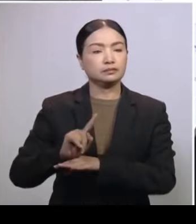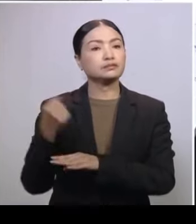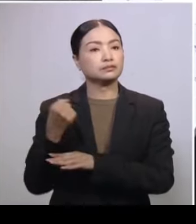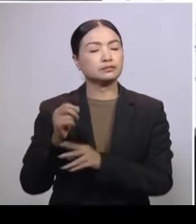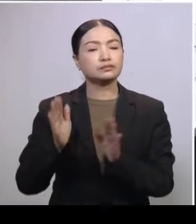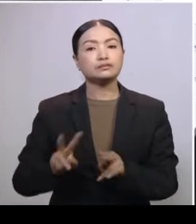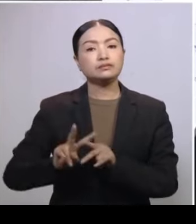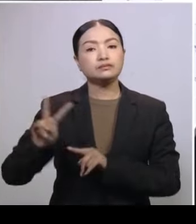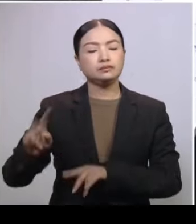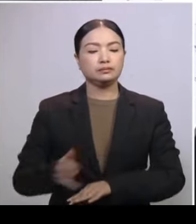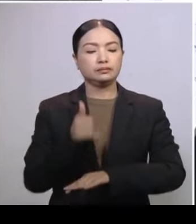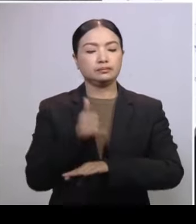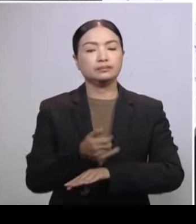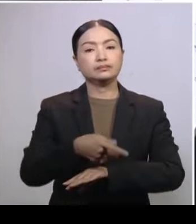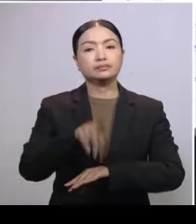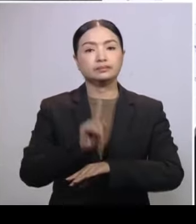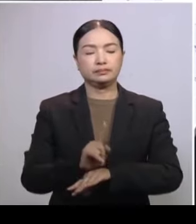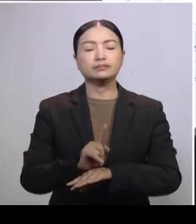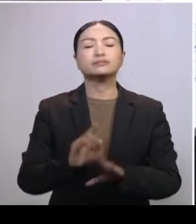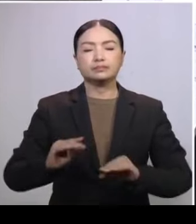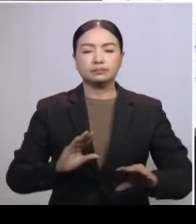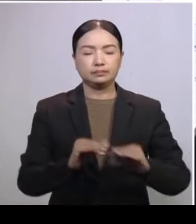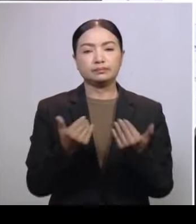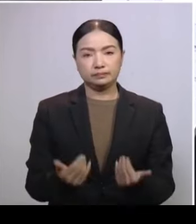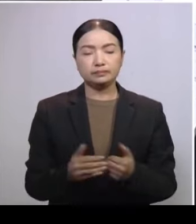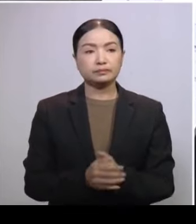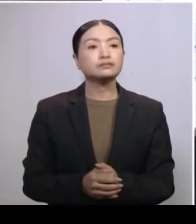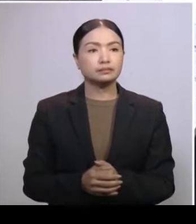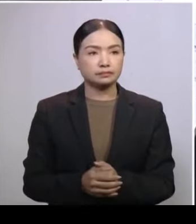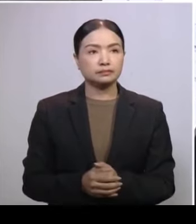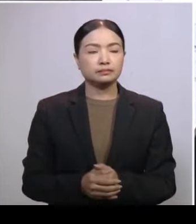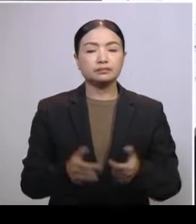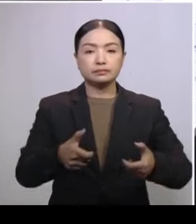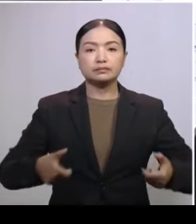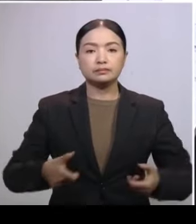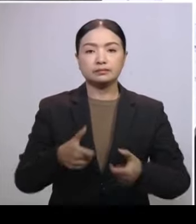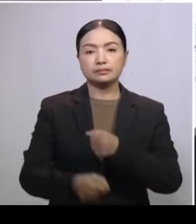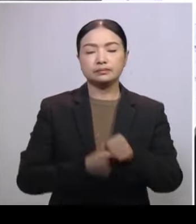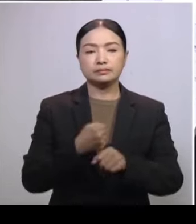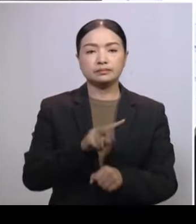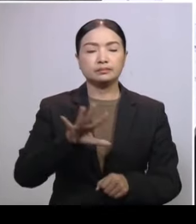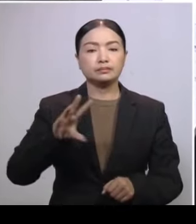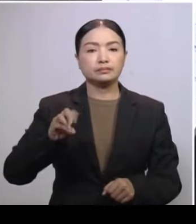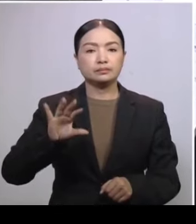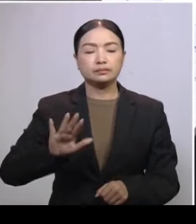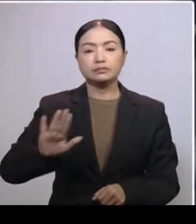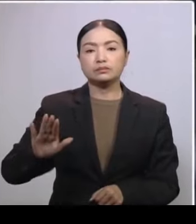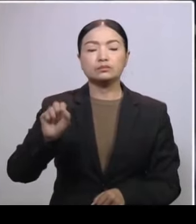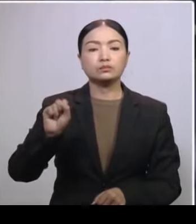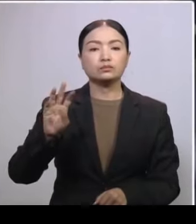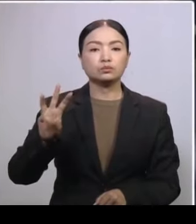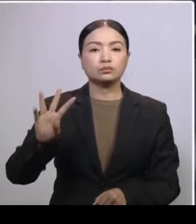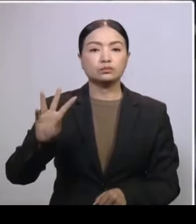ราษฎรคนที่ 2ทำหน้าที่ประธานการประชุมค่ะเป็นการพิจารณารายงานประจำปี 2565ของสวทชซึ่งก็เป็นที่น่า